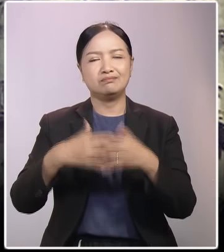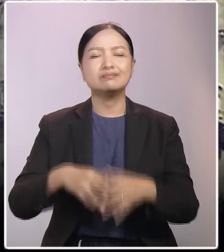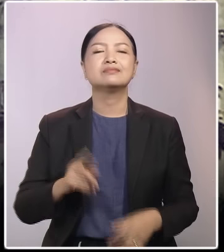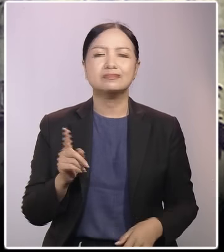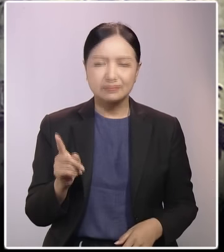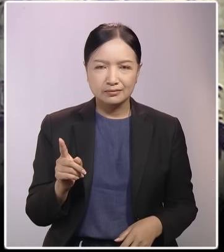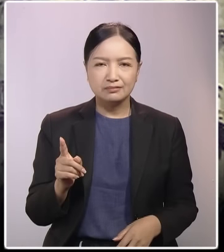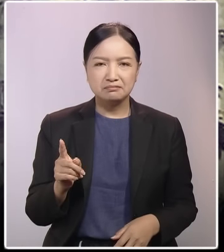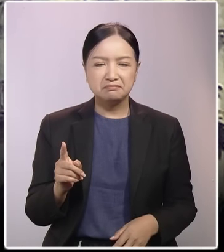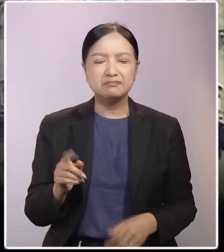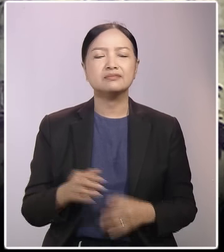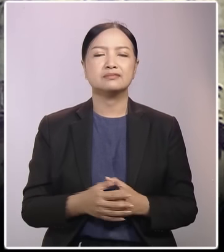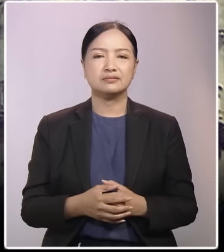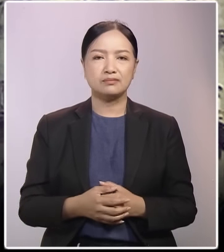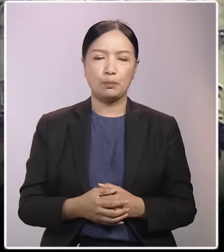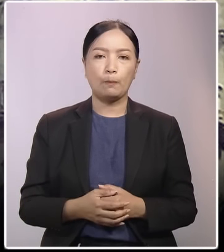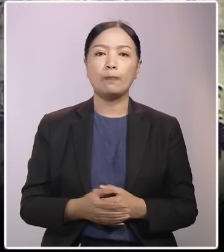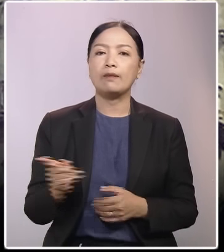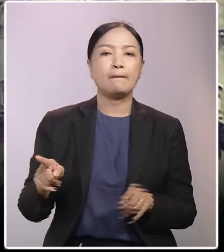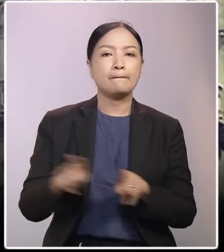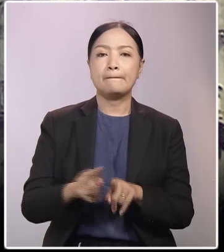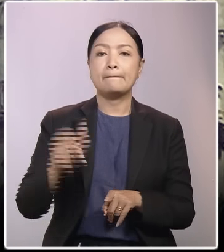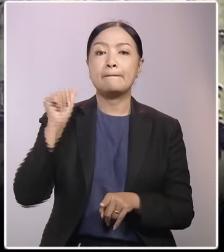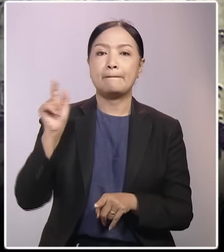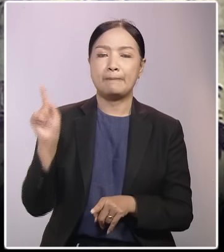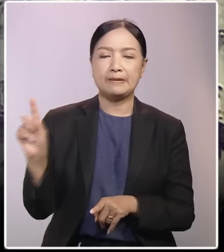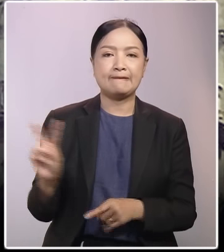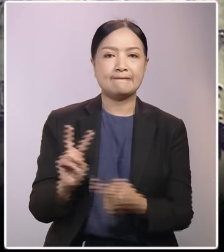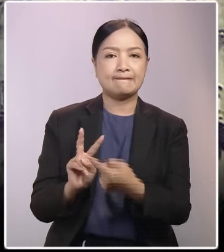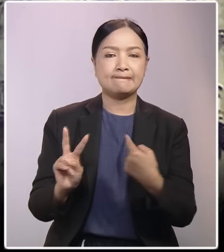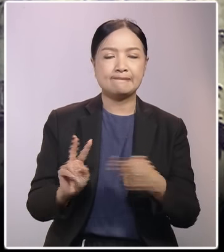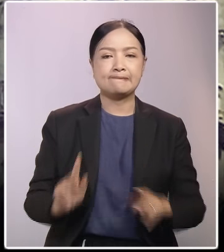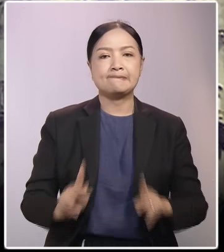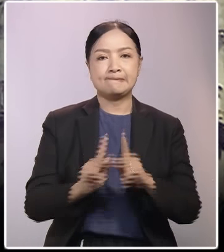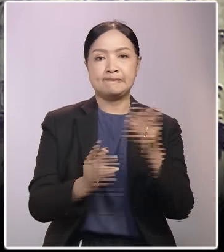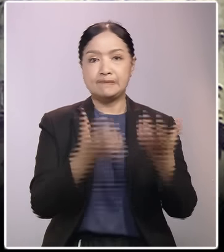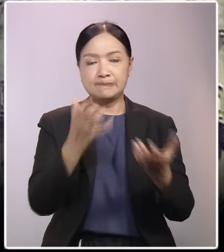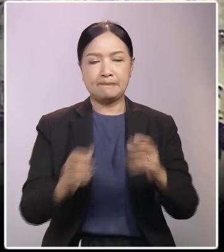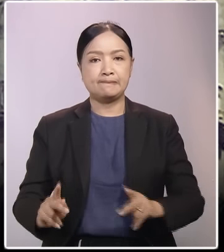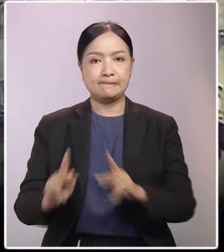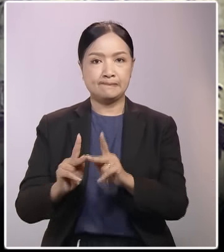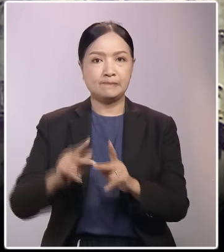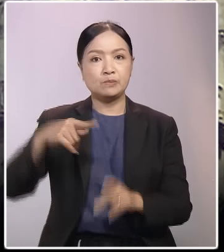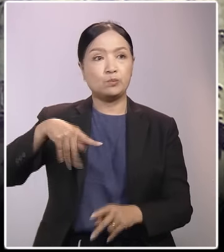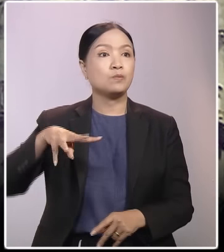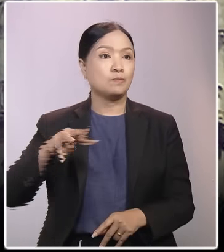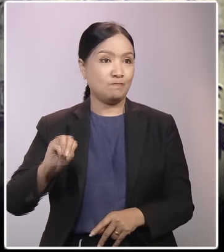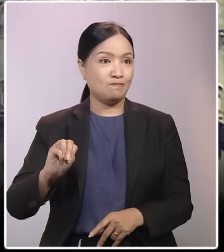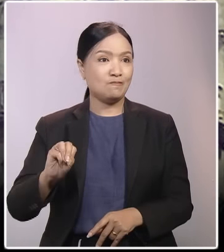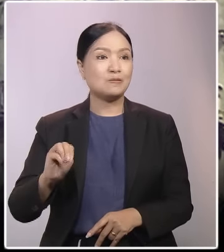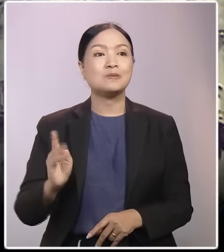ที่หลายคนคัดการเอาไว้นะฮะอันนี้ก็เหมือนเดิมนะฮะทางรัฐมนตรียุติธรรมแล้วก็ก็เอ่อกระทรวงพัฒนาสังคมด้วยนะคะอื